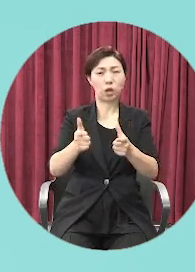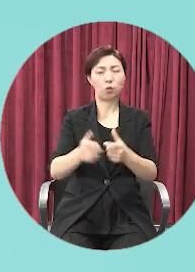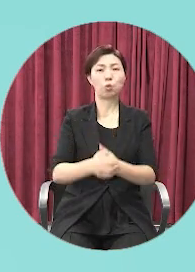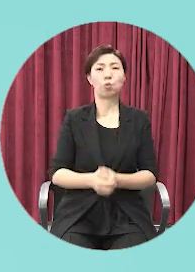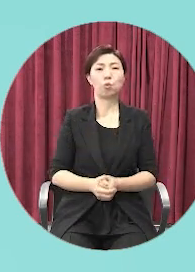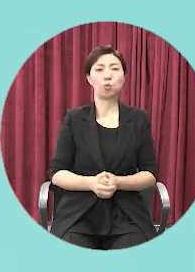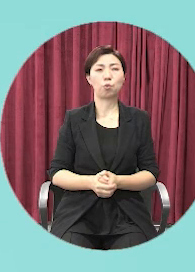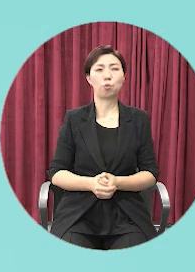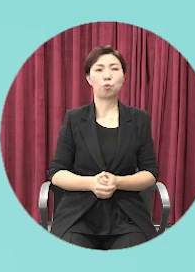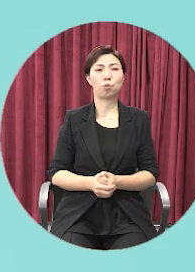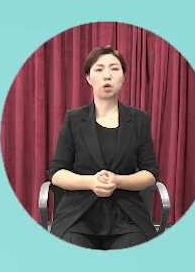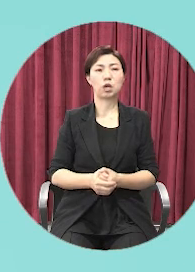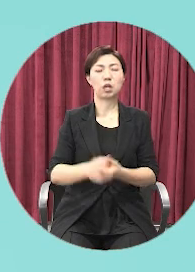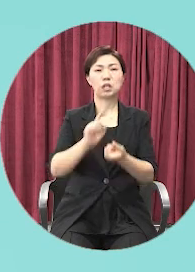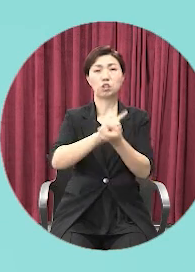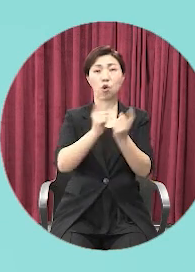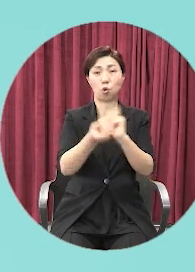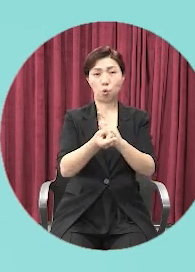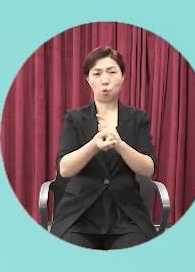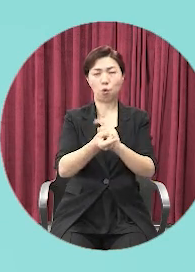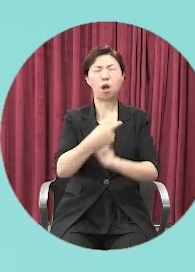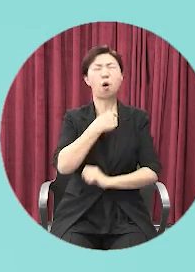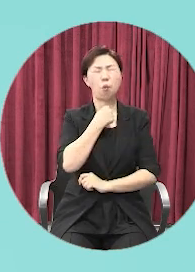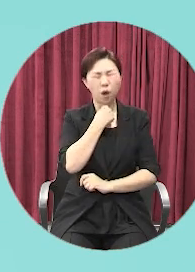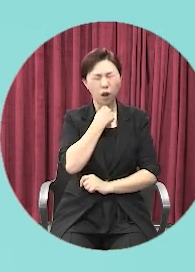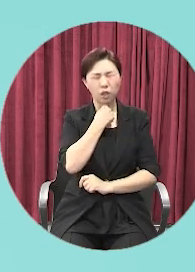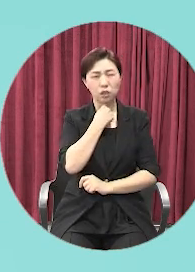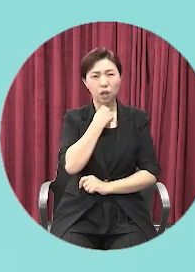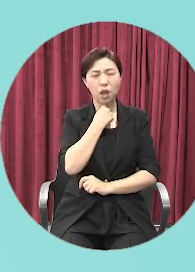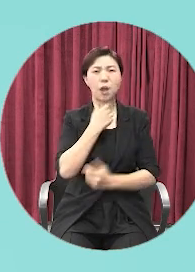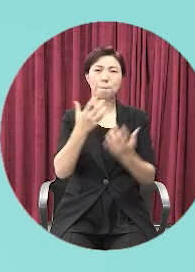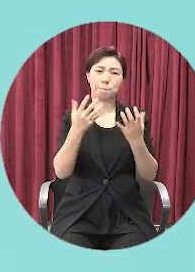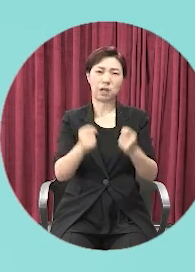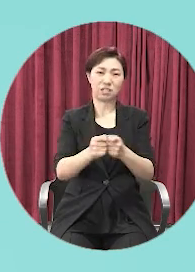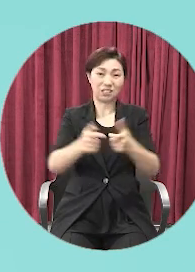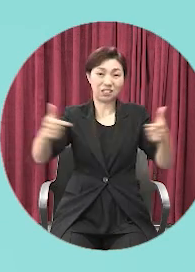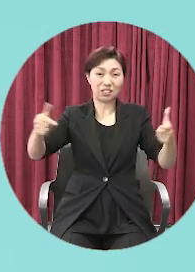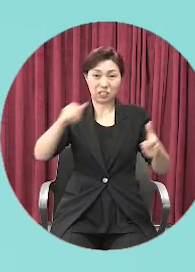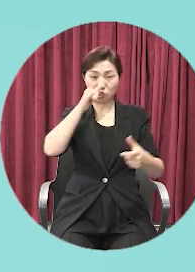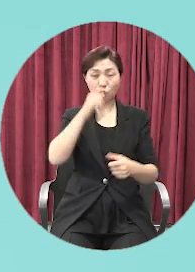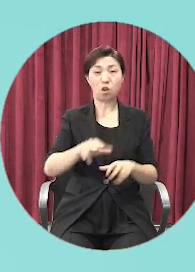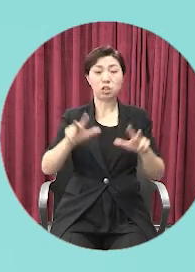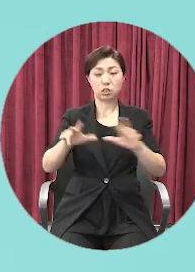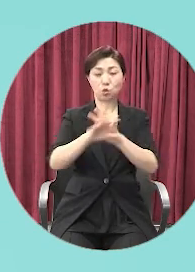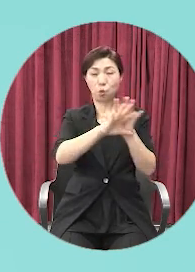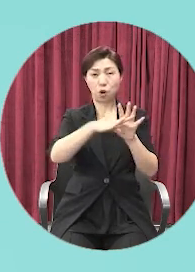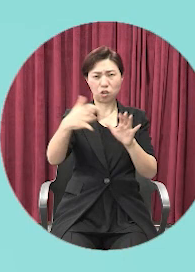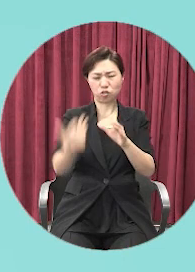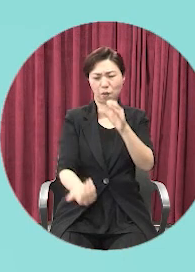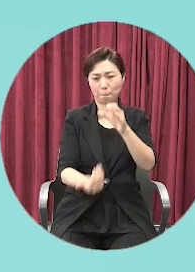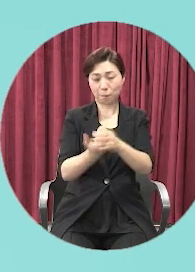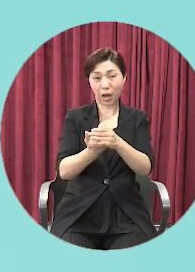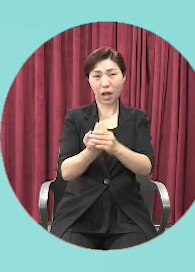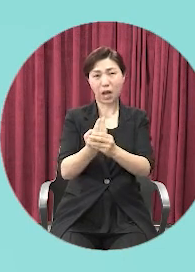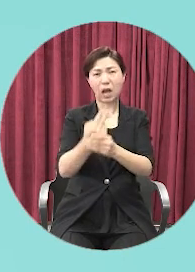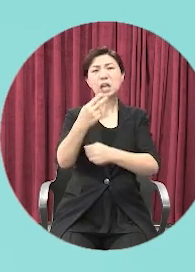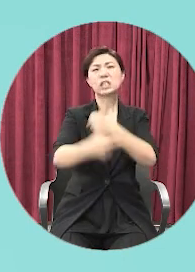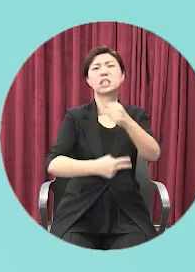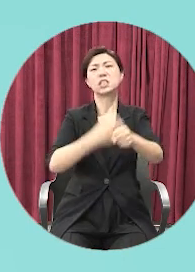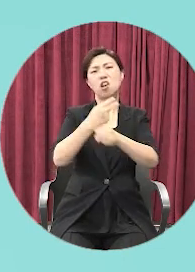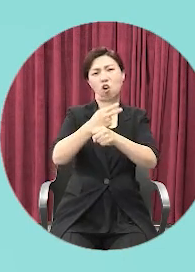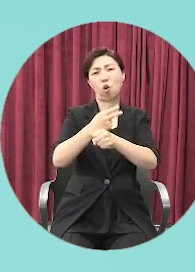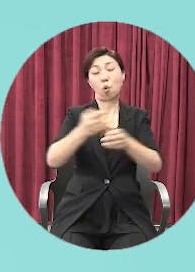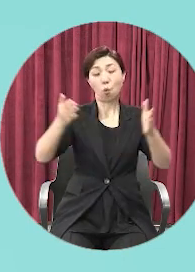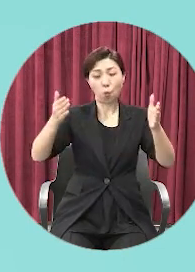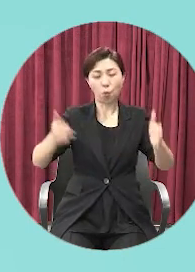좀 이제 서로의 니즈가 굉장히 커진 거죠. 그것을 또 이 상황 한 2년 동안 경험하고 있고 앞으로 이제 포스트